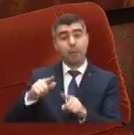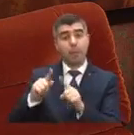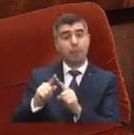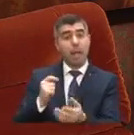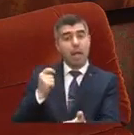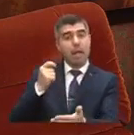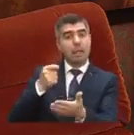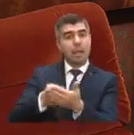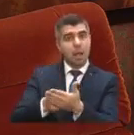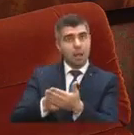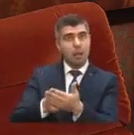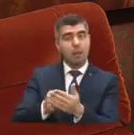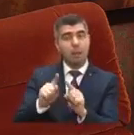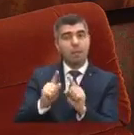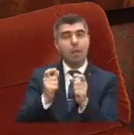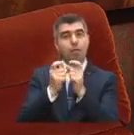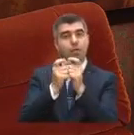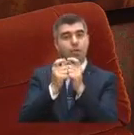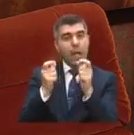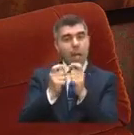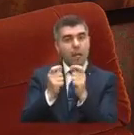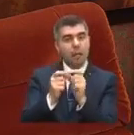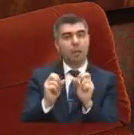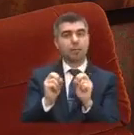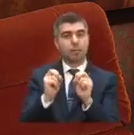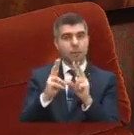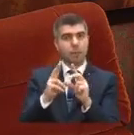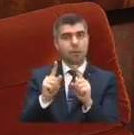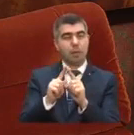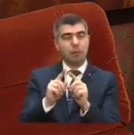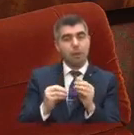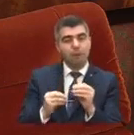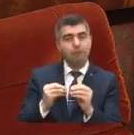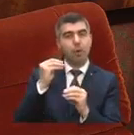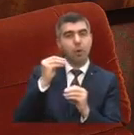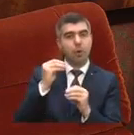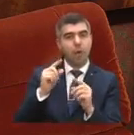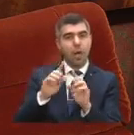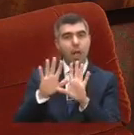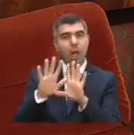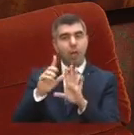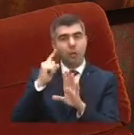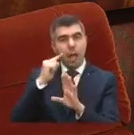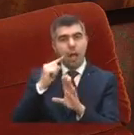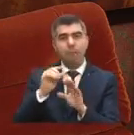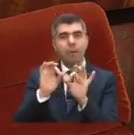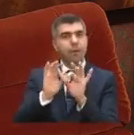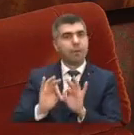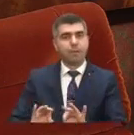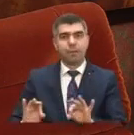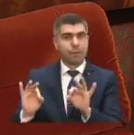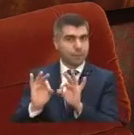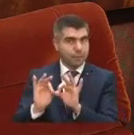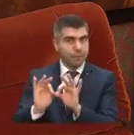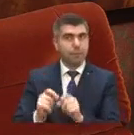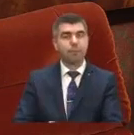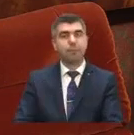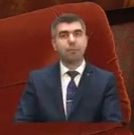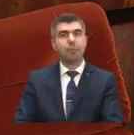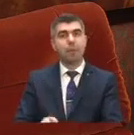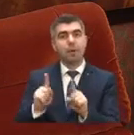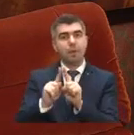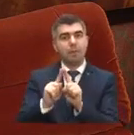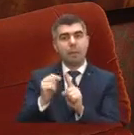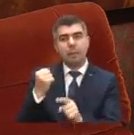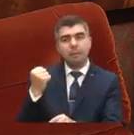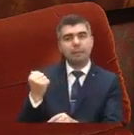وهذه الشركه تحرص كل الحرص على اساس انه بالفعل ما تتجاوزش هذه الفتره ديالها على اساس انه ما تاديش هذه الغرامات. والنسبه ديال